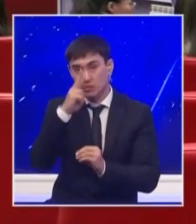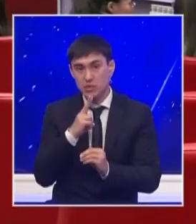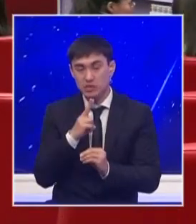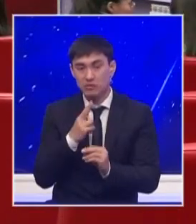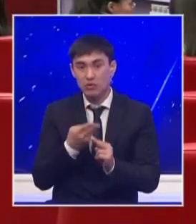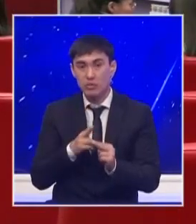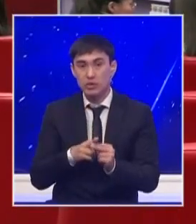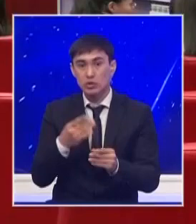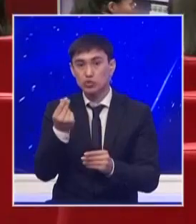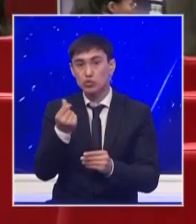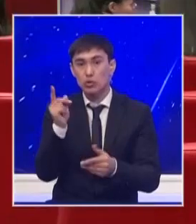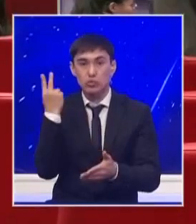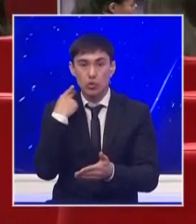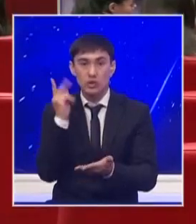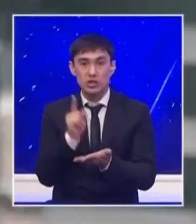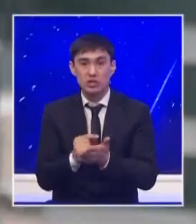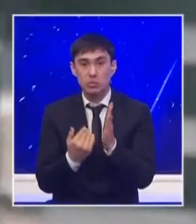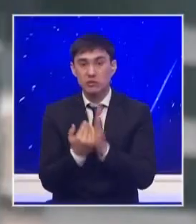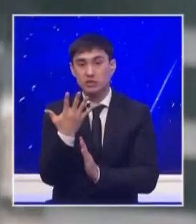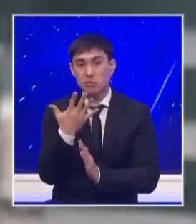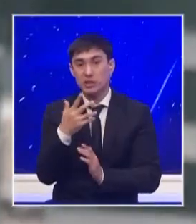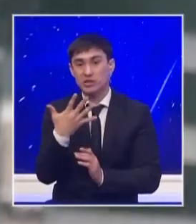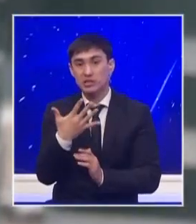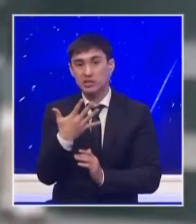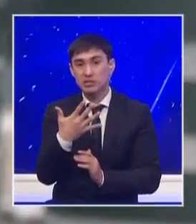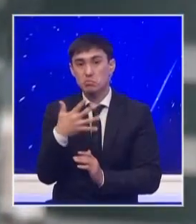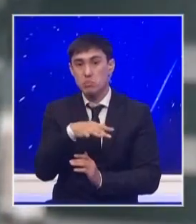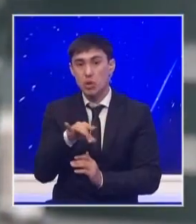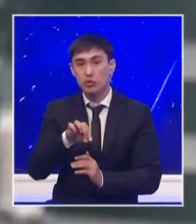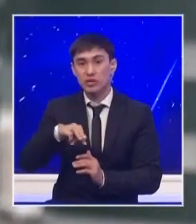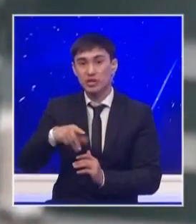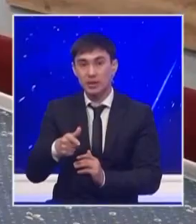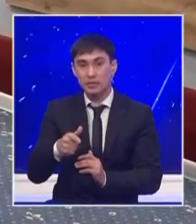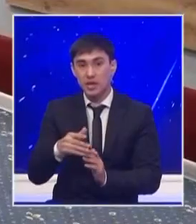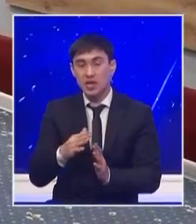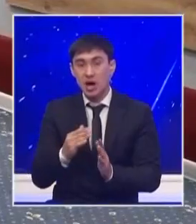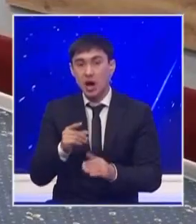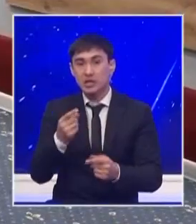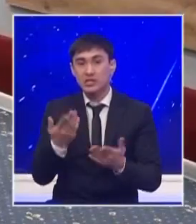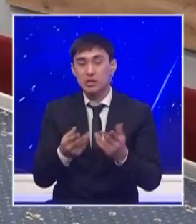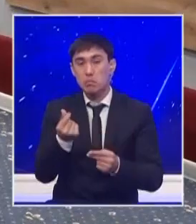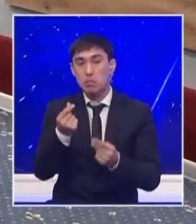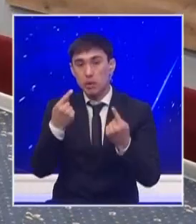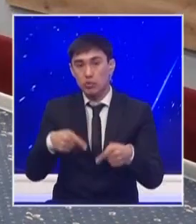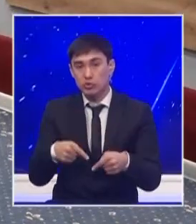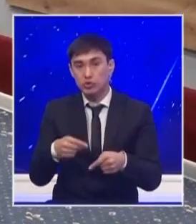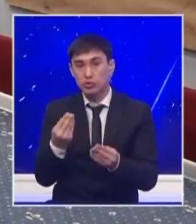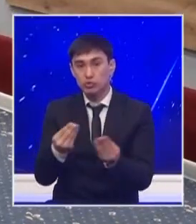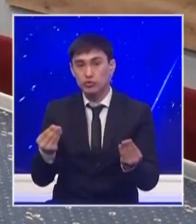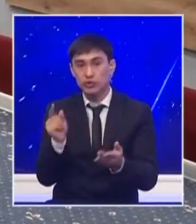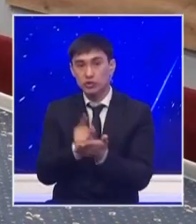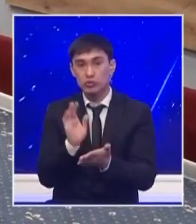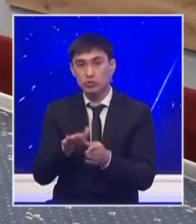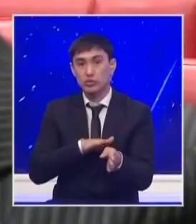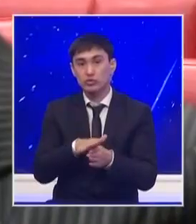Кроме того сумма долга должна превышать 5,5 миллионов тенге следует отметить что при производстве имущества должника будет